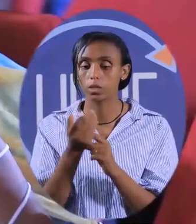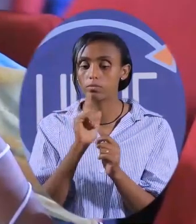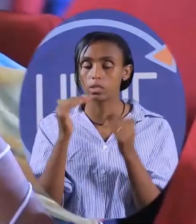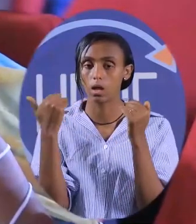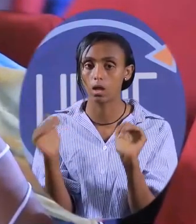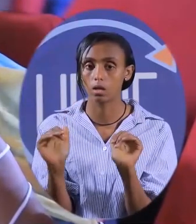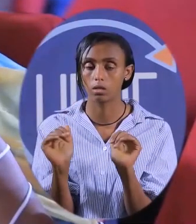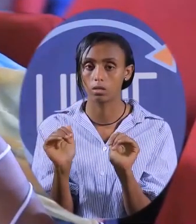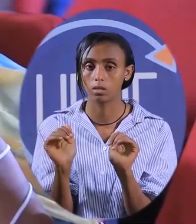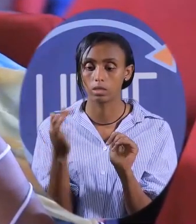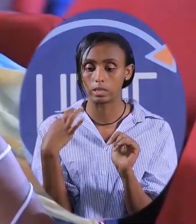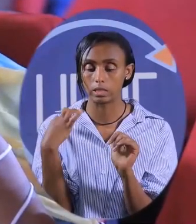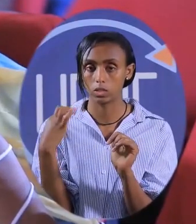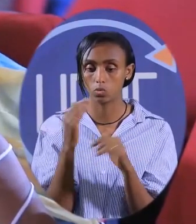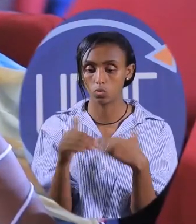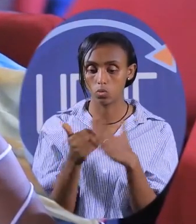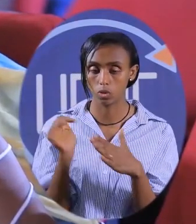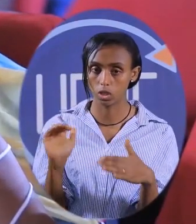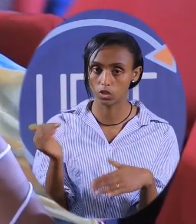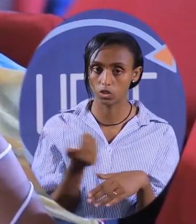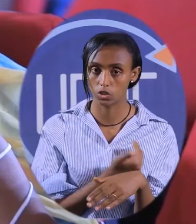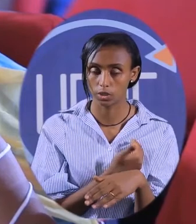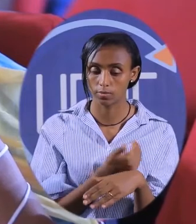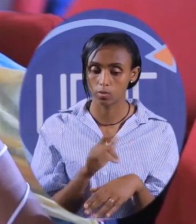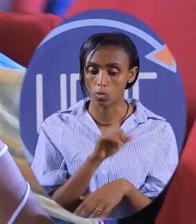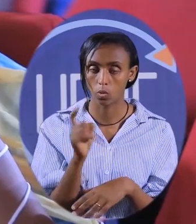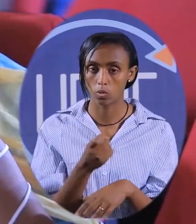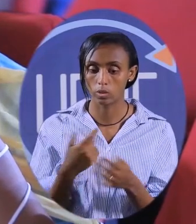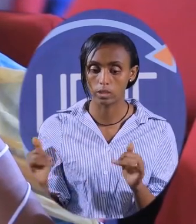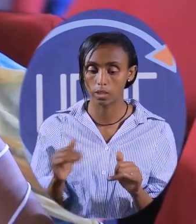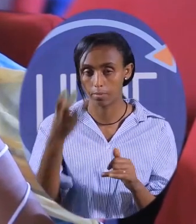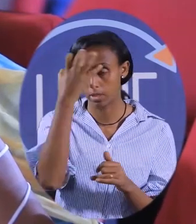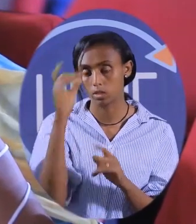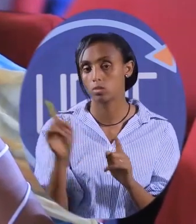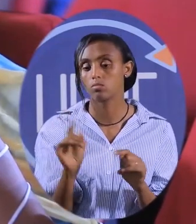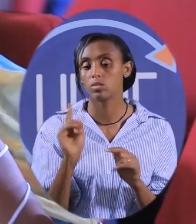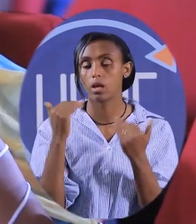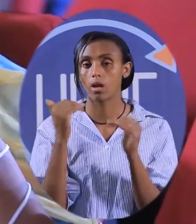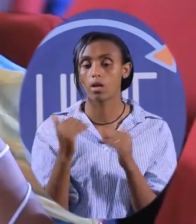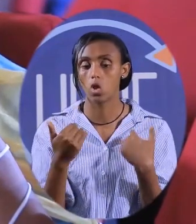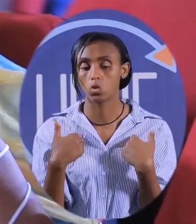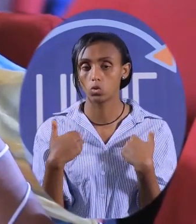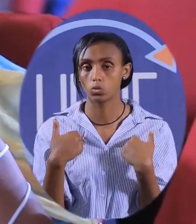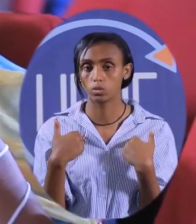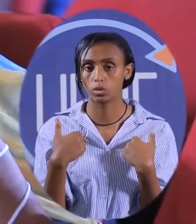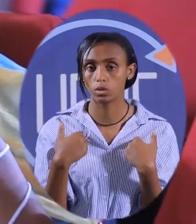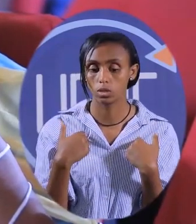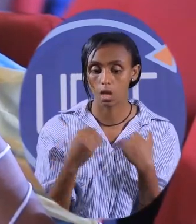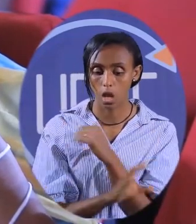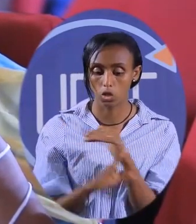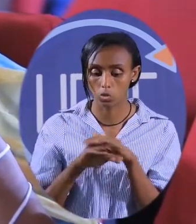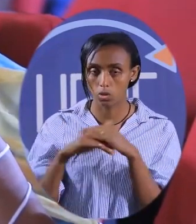ያህል እንደግል ሁላችንም ጥያቄ ሆኖ ግን እንደ መንግስት ደግሞ ምን ያህል ቢያንስ ያሉንን ኢንዲጂነስ